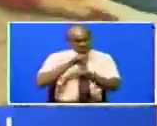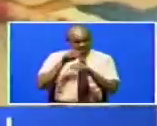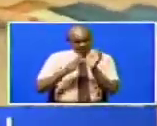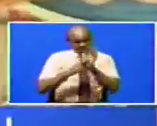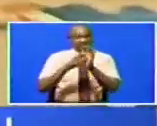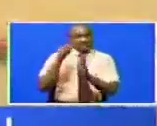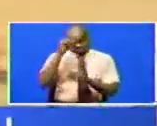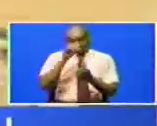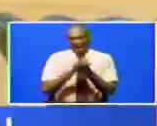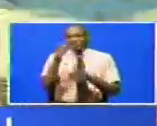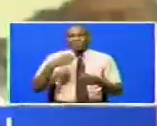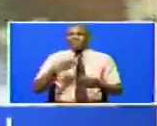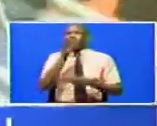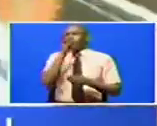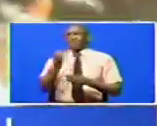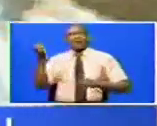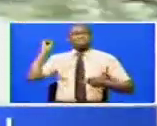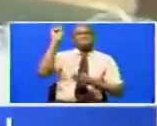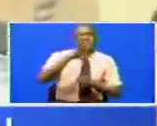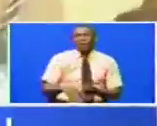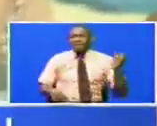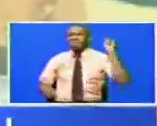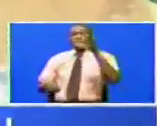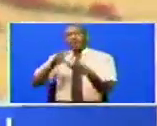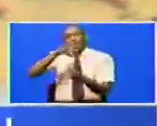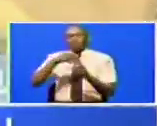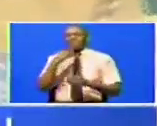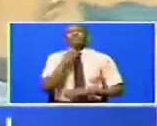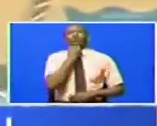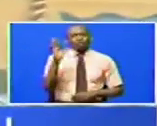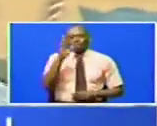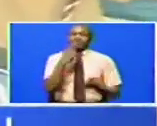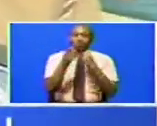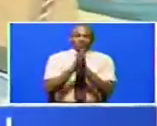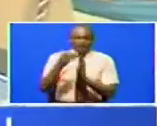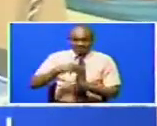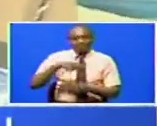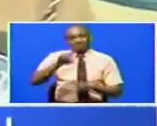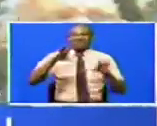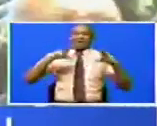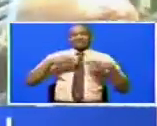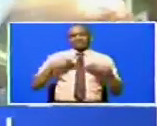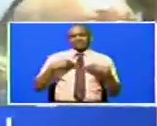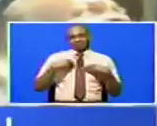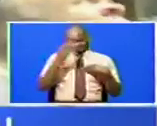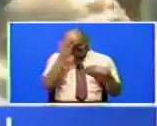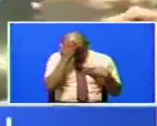Baadhi walirusha chupa za maji kwenye jukwaa huku wakitaka asiwahutubie, ilibidi asalimu amri.